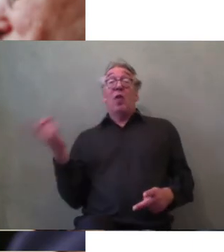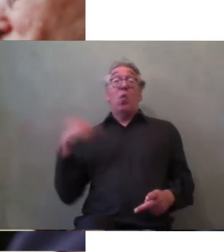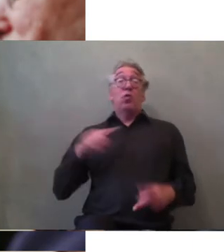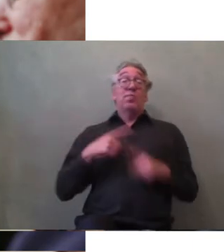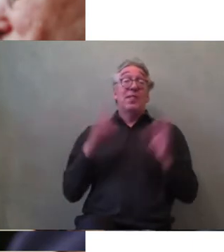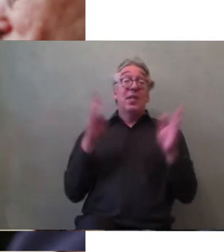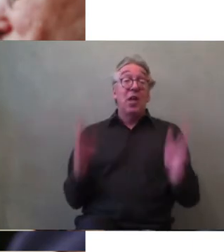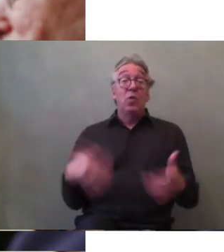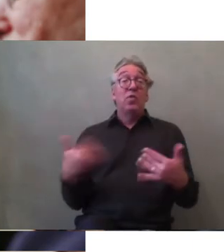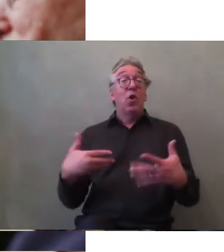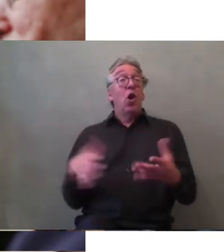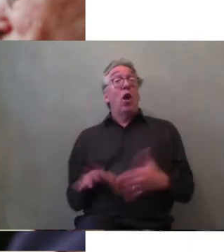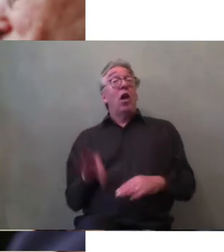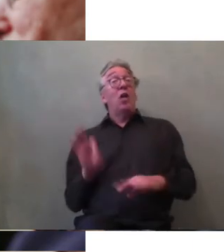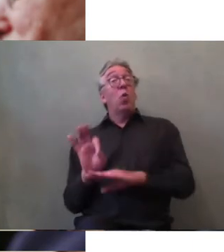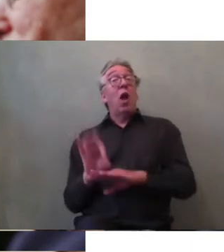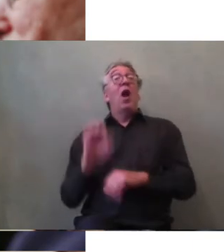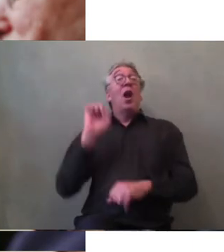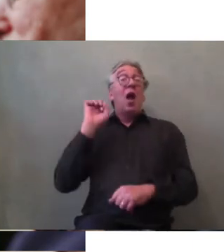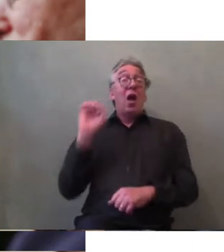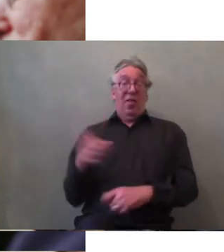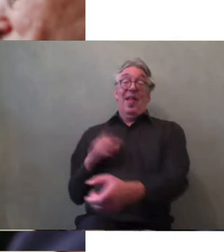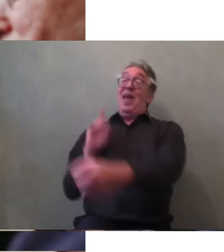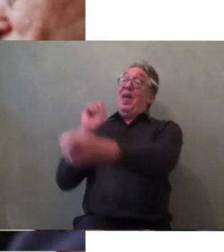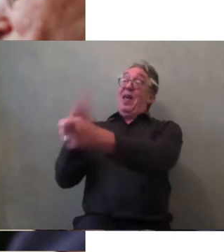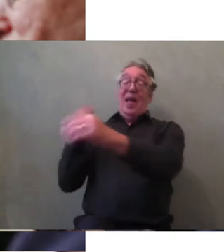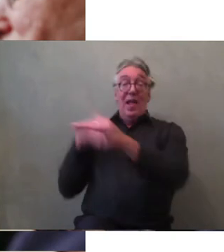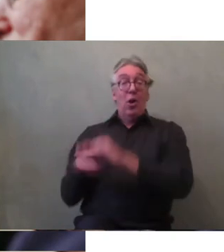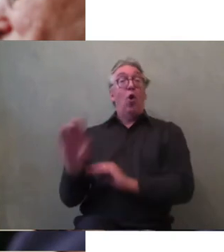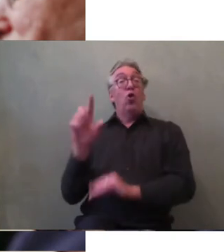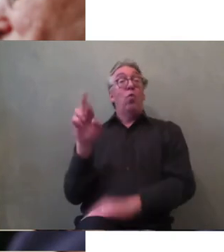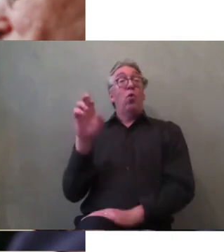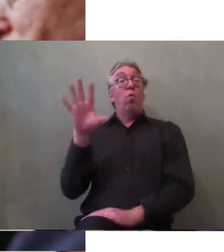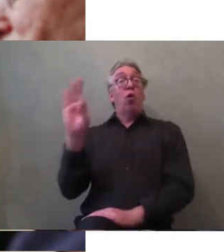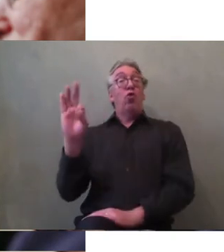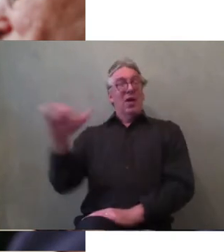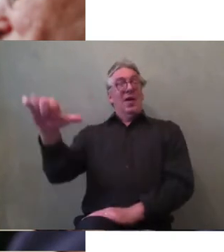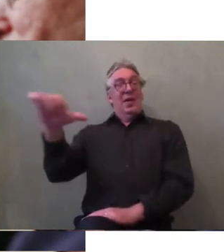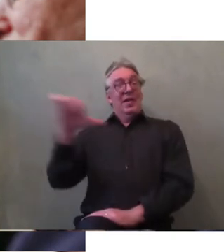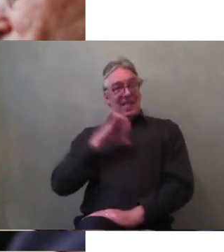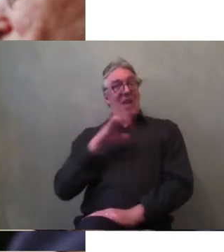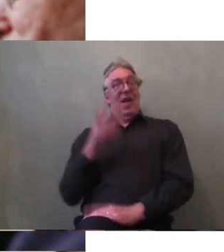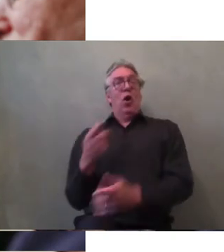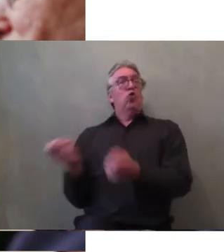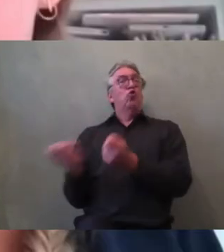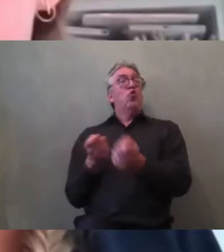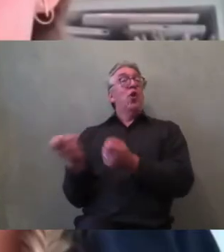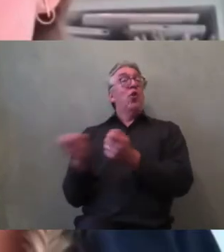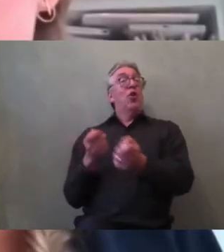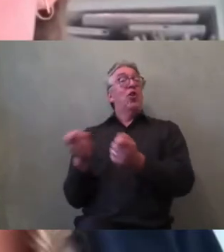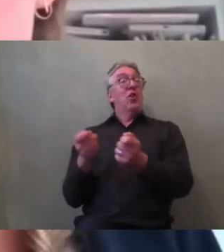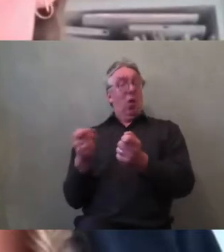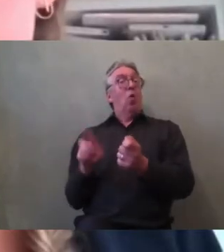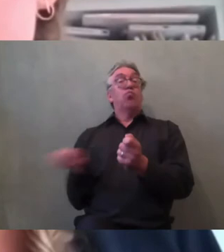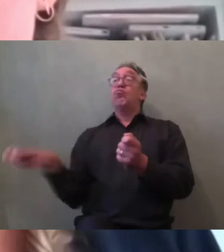klaslokaal in kunnen loggen in de robot en eigenlijk zelf door het museum kunnen sturen. En op die manier dus van afstand een